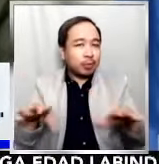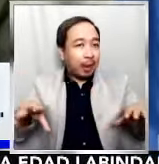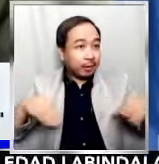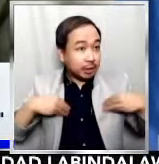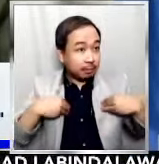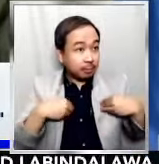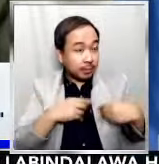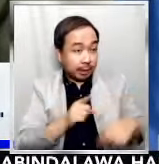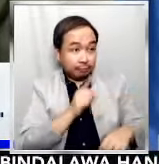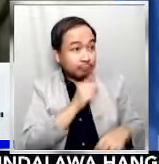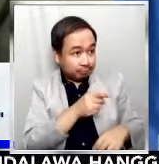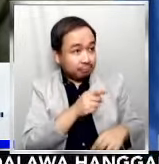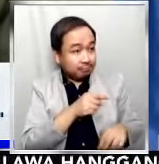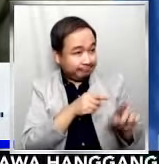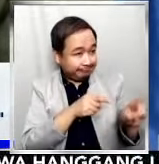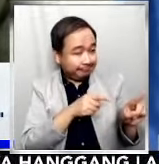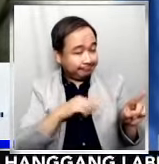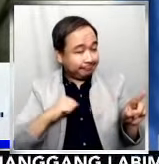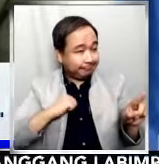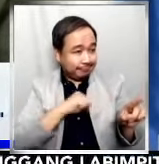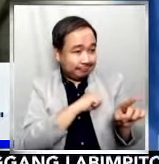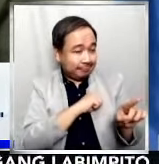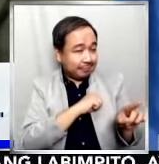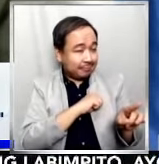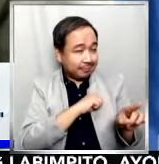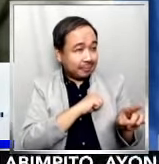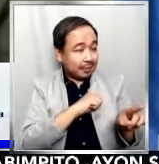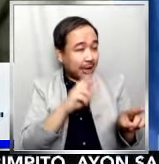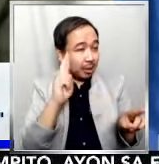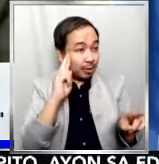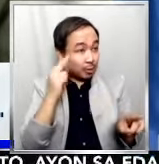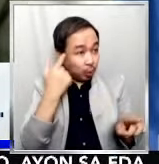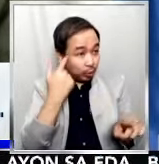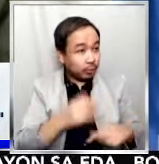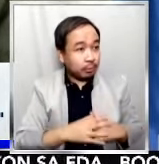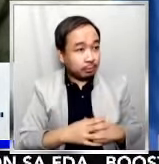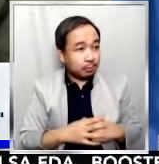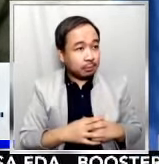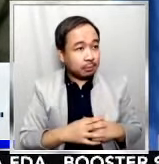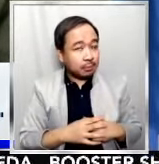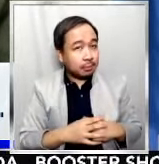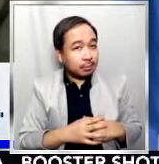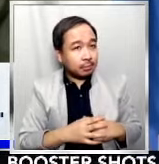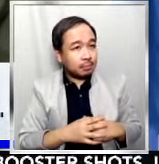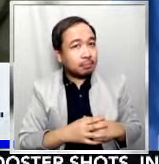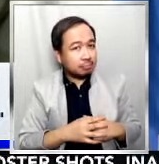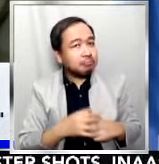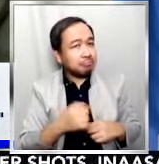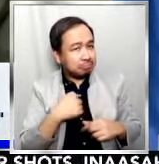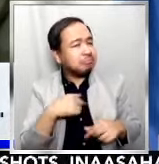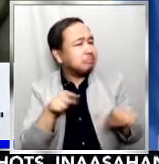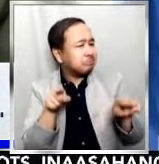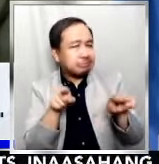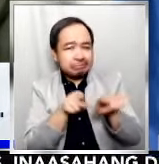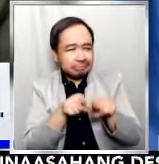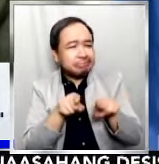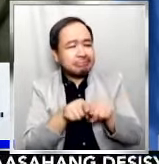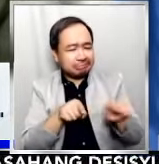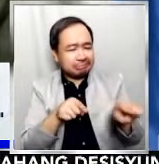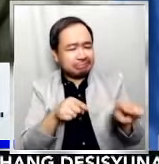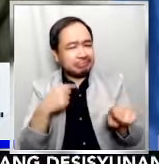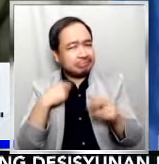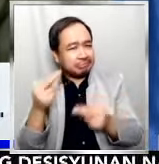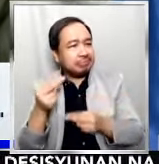Secretary Gordon? Alam mo, tatakbo rin ako. Kung mag-usap lang